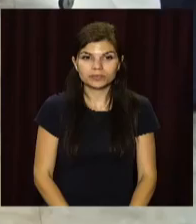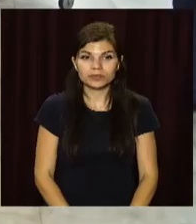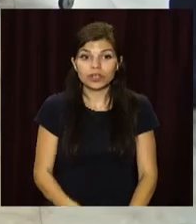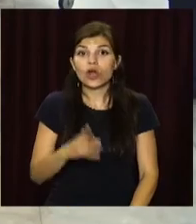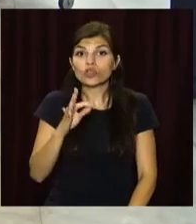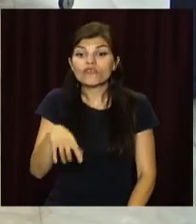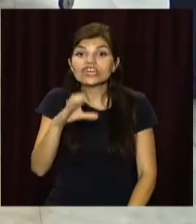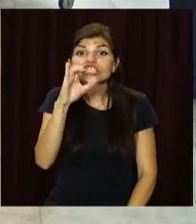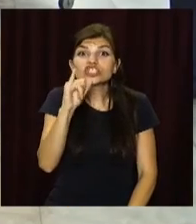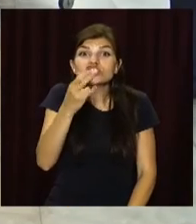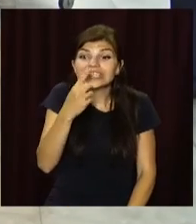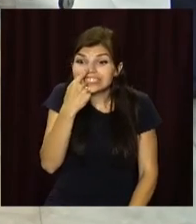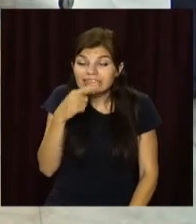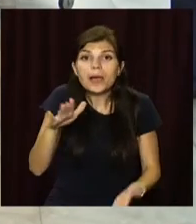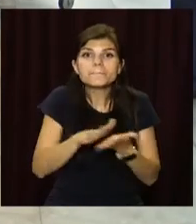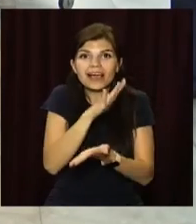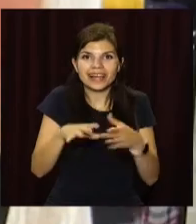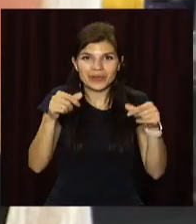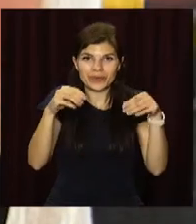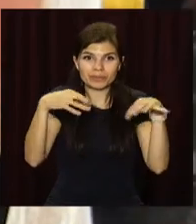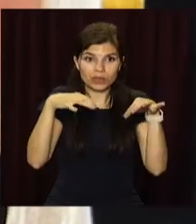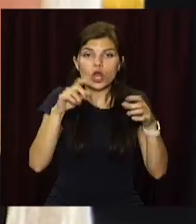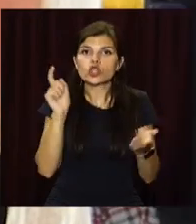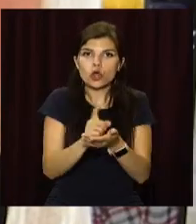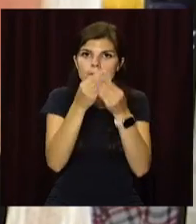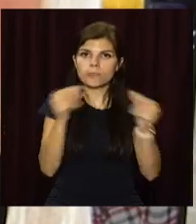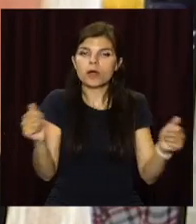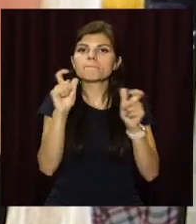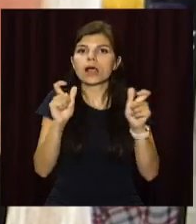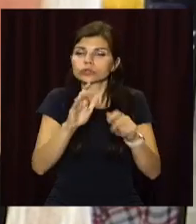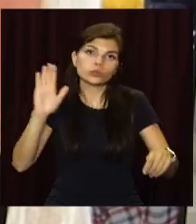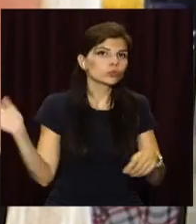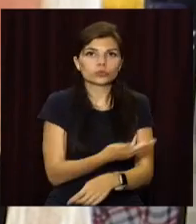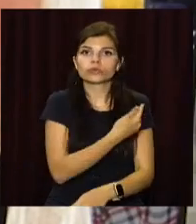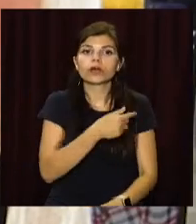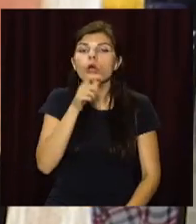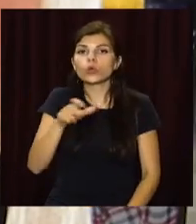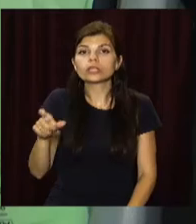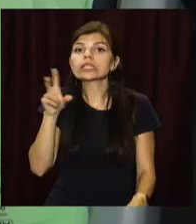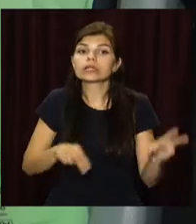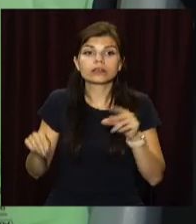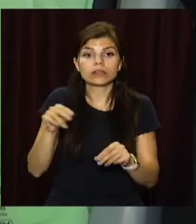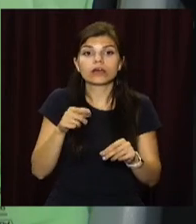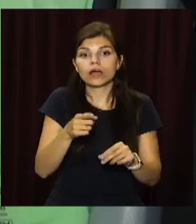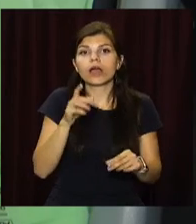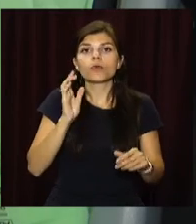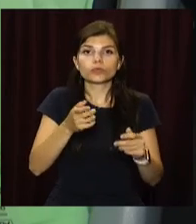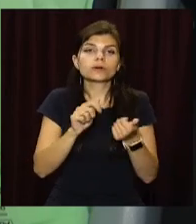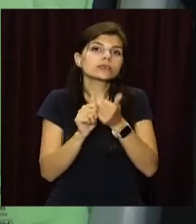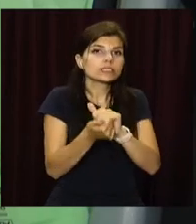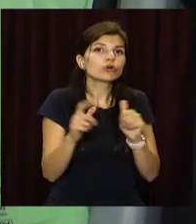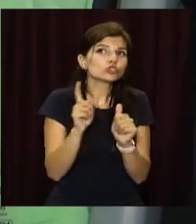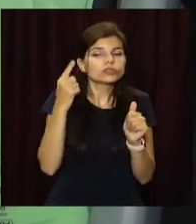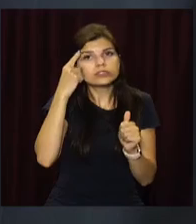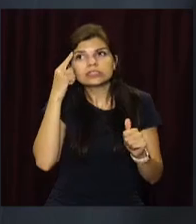Але вже у січні ці звичні безкоштовні поліетиленки мають зникнути з магазинів та супермаркетів. Люди сподіваються, натомість їм запропонують